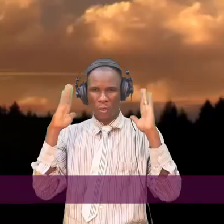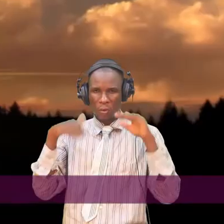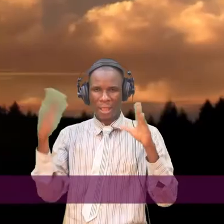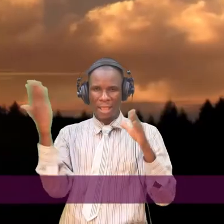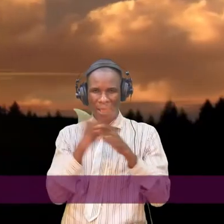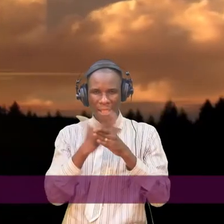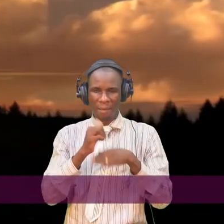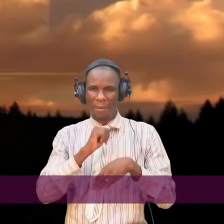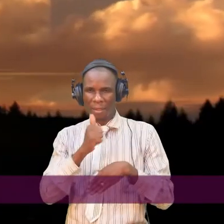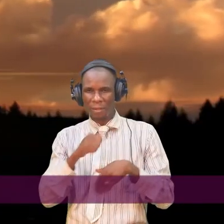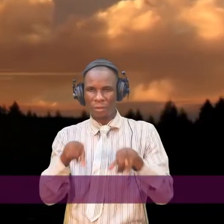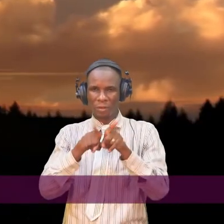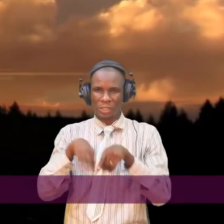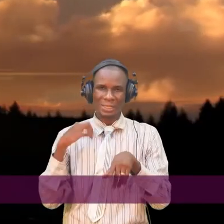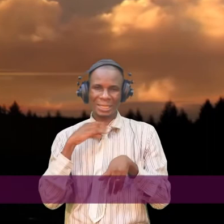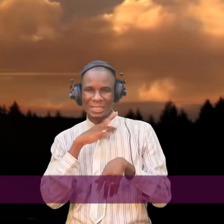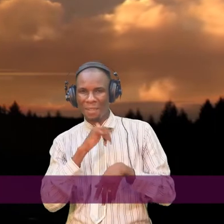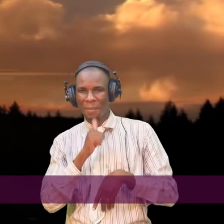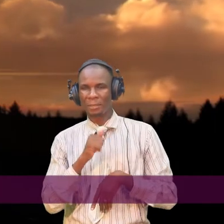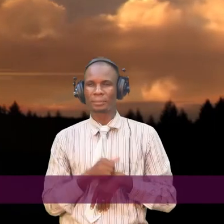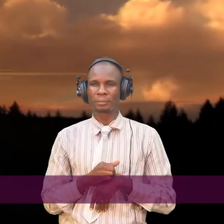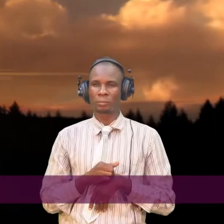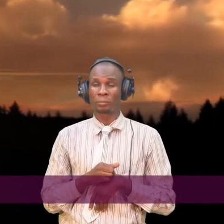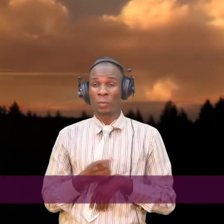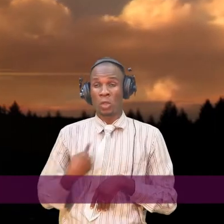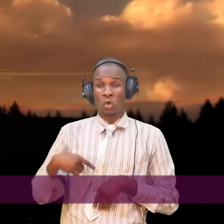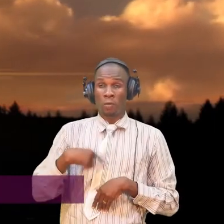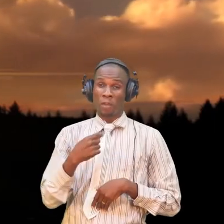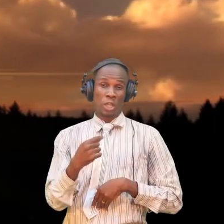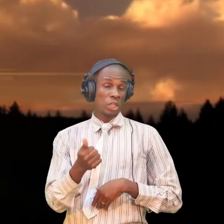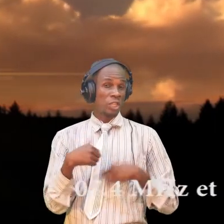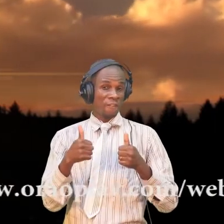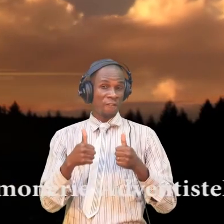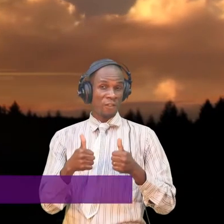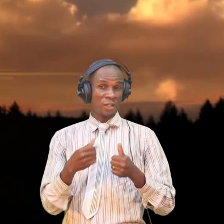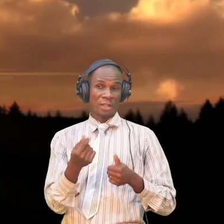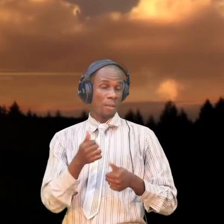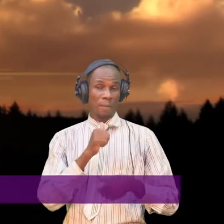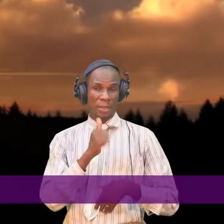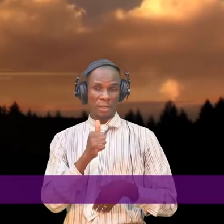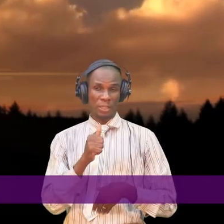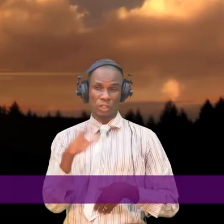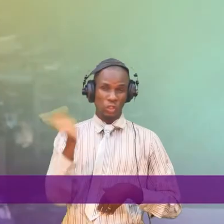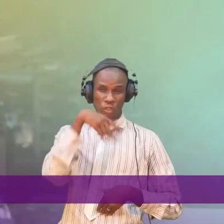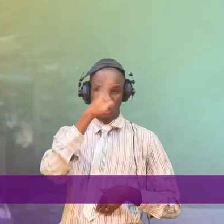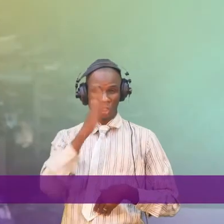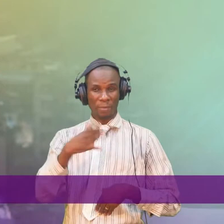tumepata haki na tumenunuliwa, na kwa damu hiyo hiyo tumepatanishwa na Mungu.